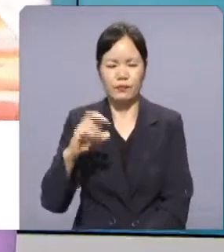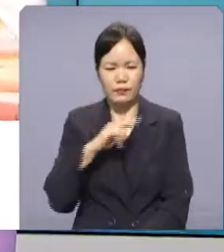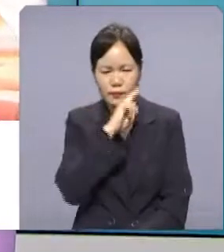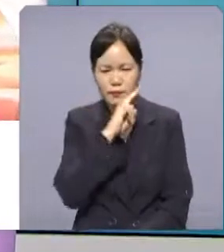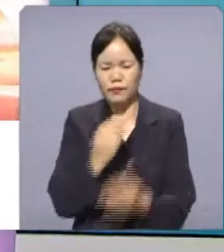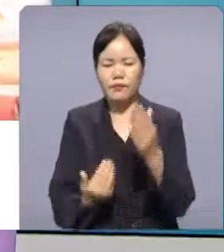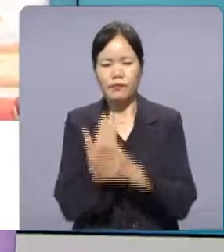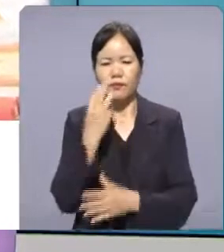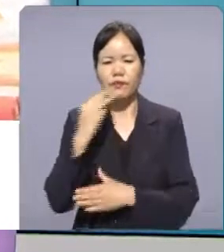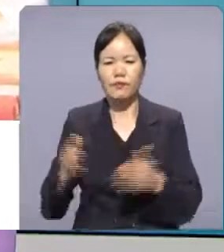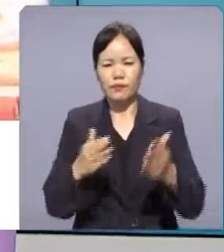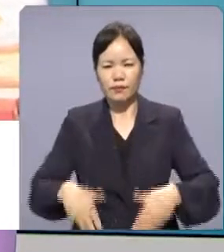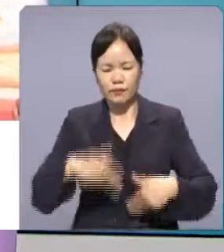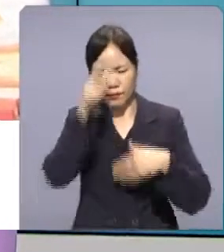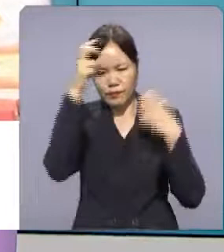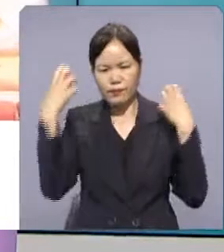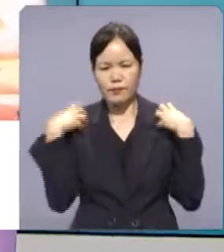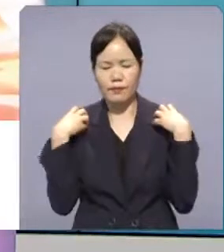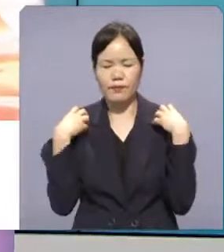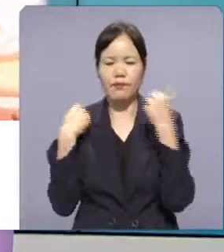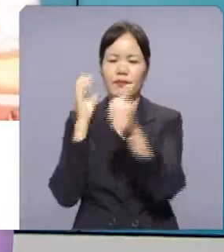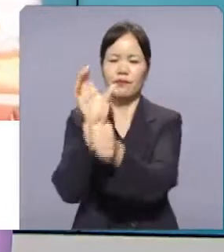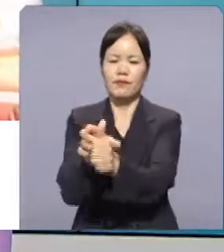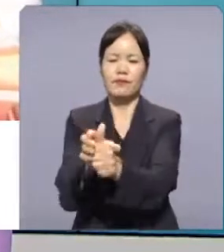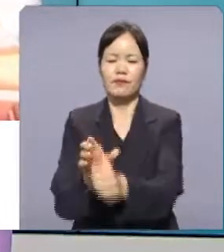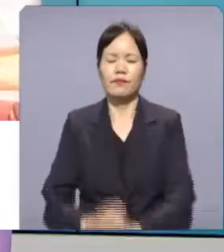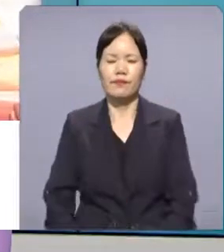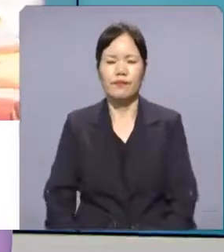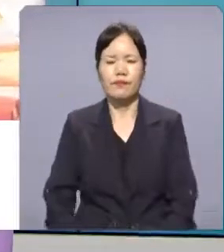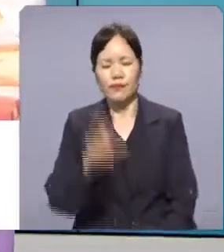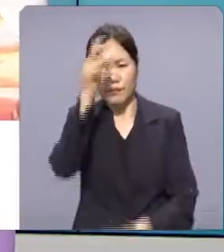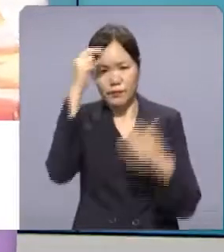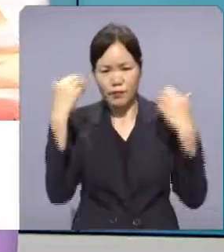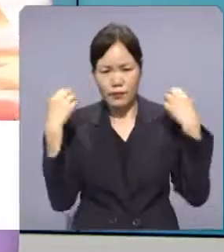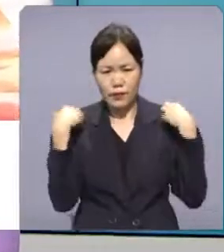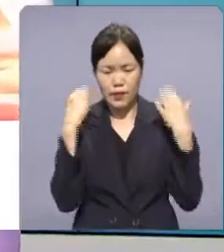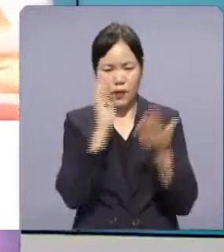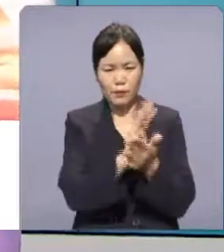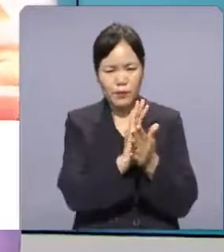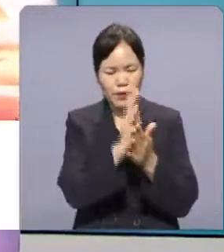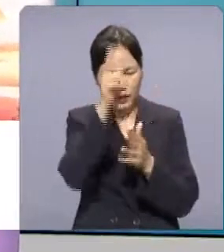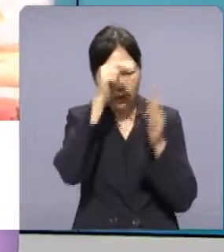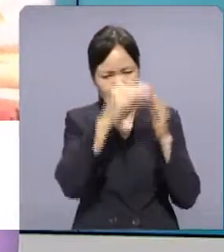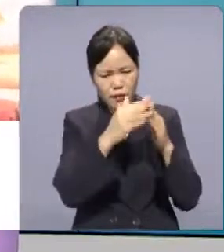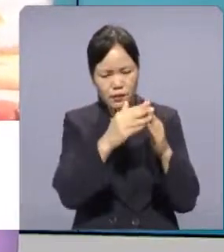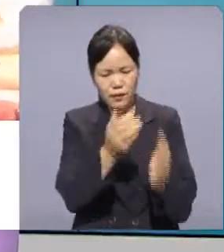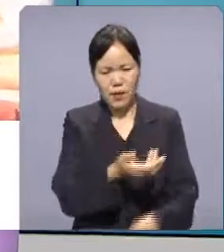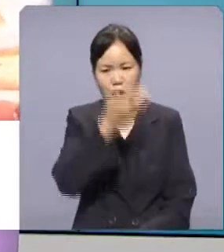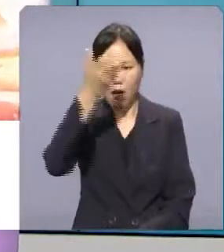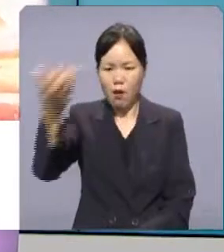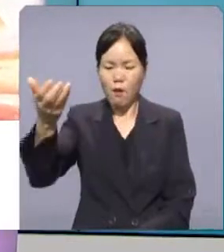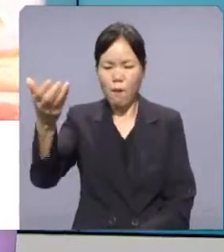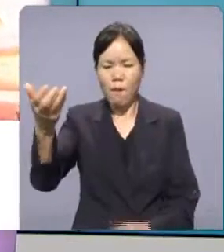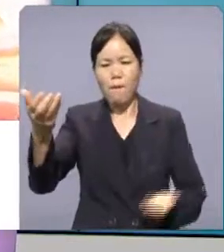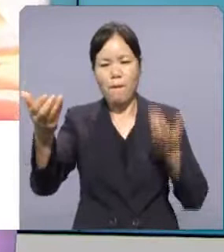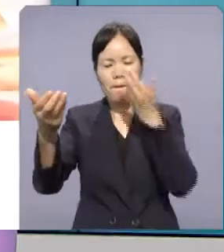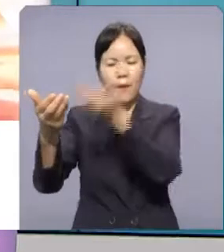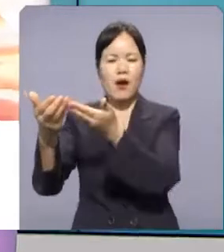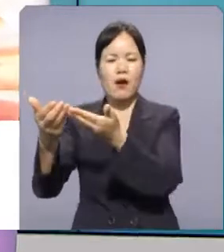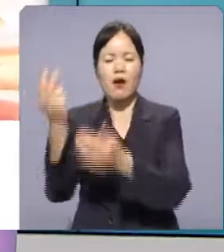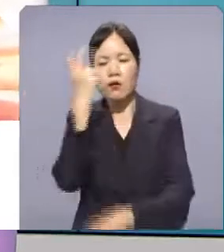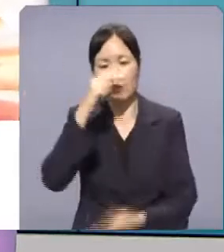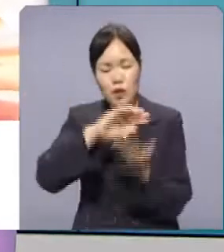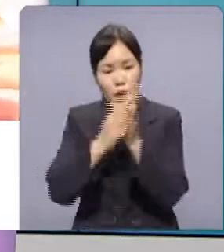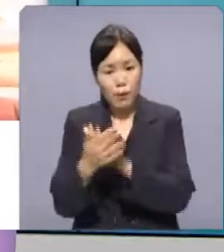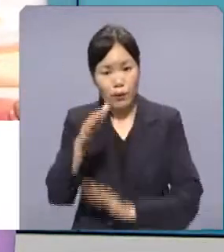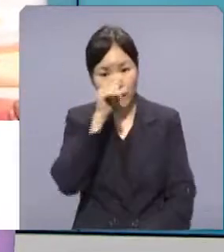경기 남부경찰청이 맡게 됐습니다. 일선 경찰서인 성남분당서에서 상급기관으로 주체가 바뀌면서 수사에 어떤